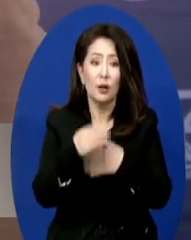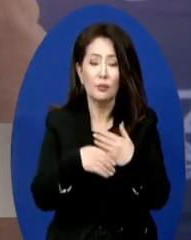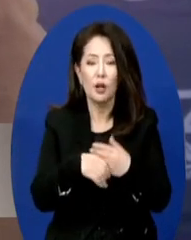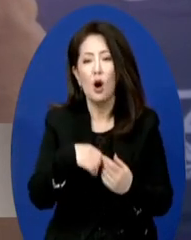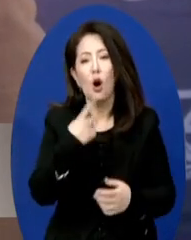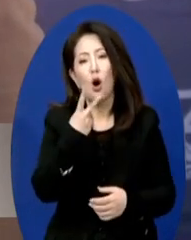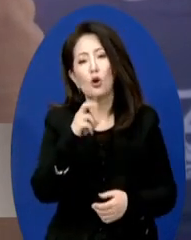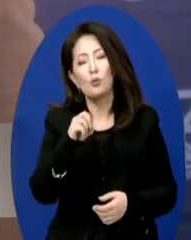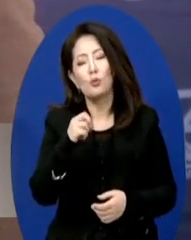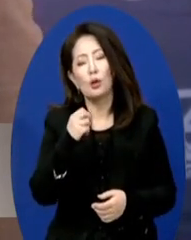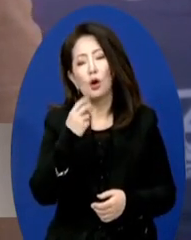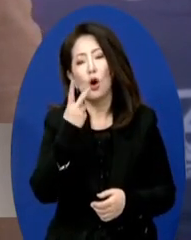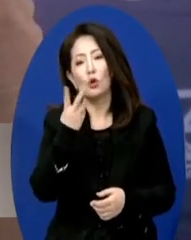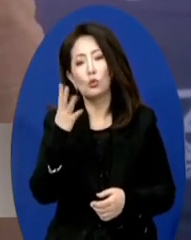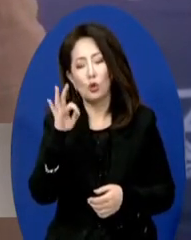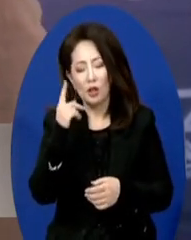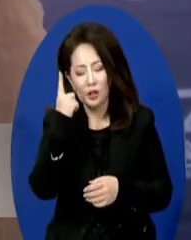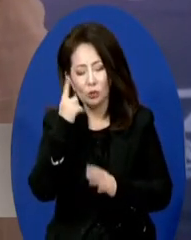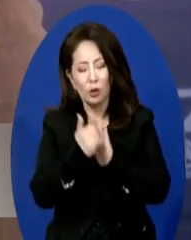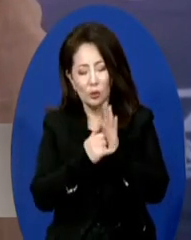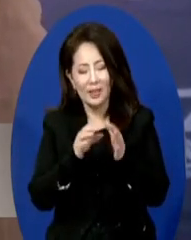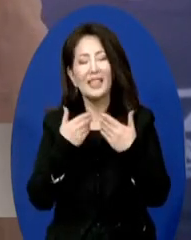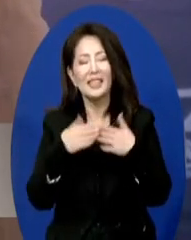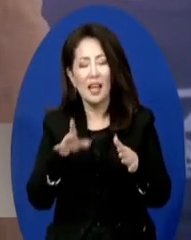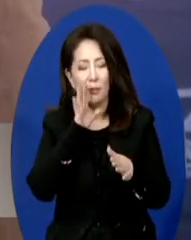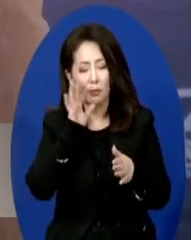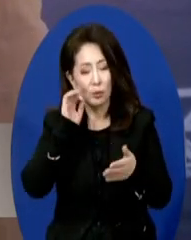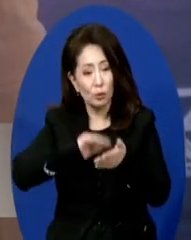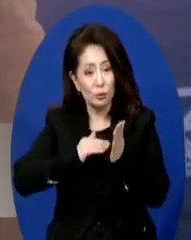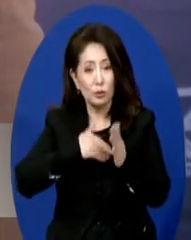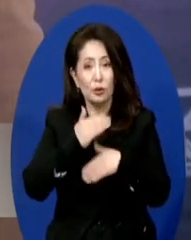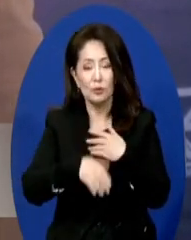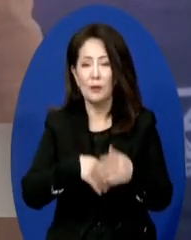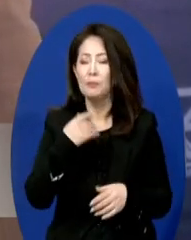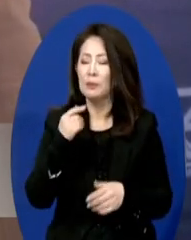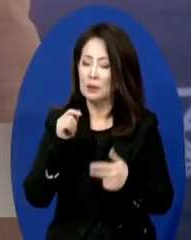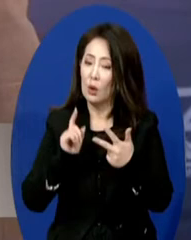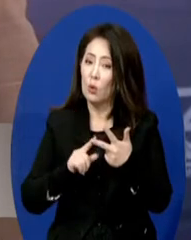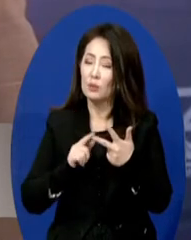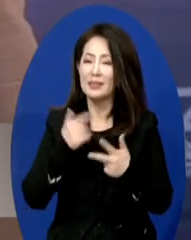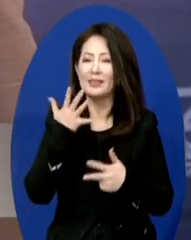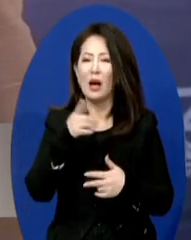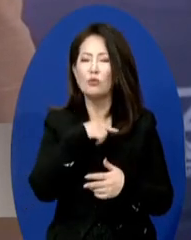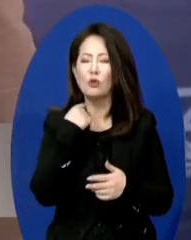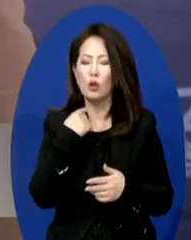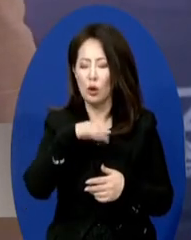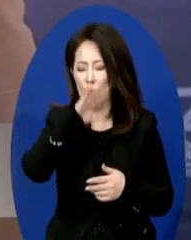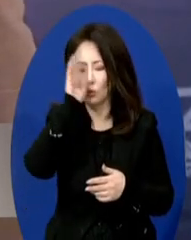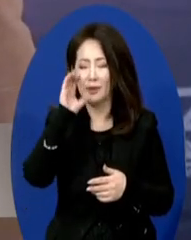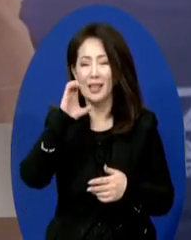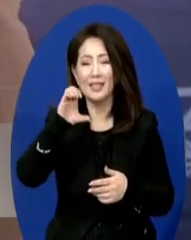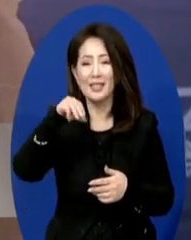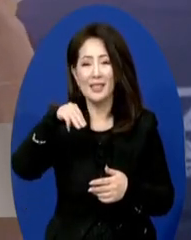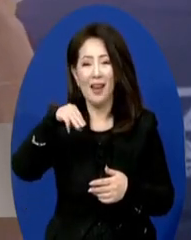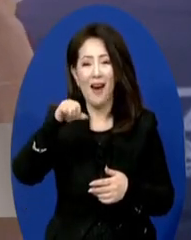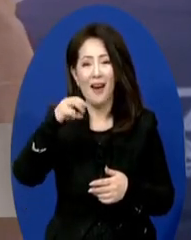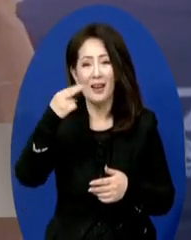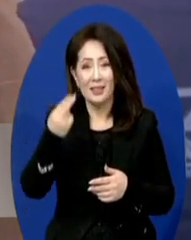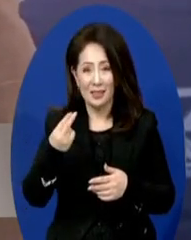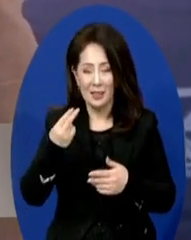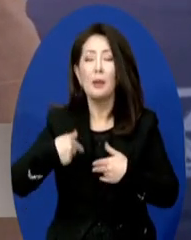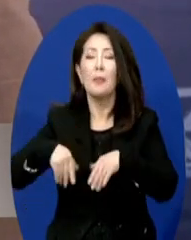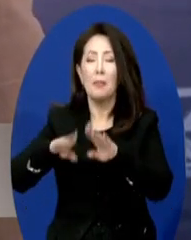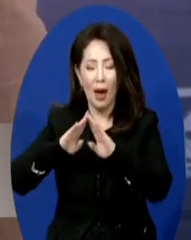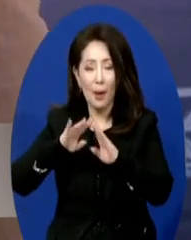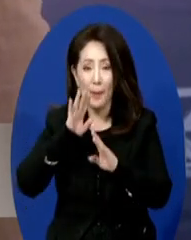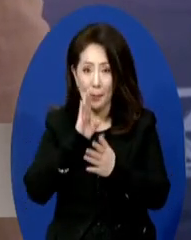оны 1-р үйлрэл ашиглалтанд оруулах гэсэн ийлгөтэй явж байна. Гуравт нь бол тавтал эрчимч тавтал дулааны цахилгаан станц байгуулагдана.